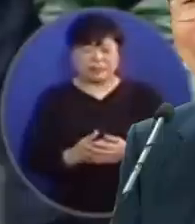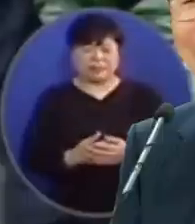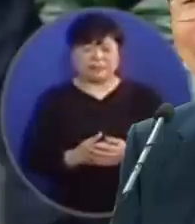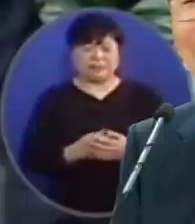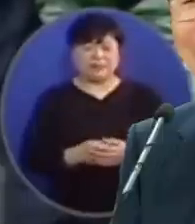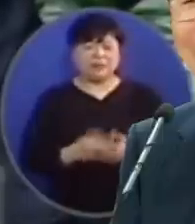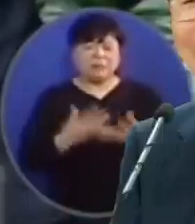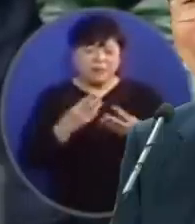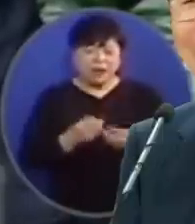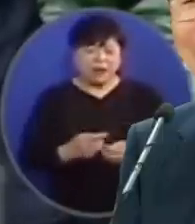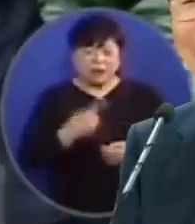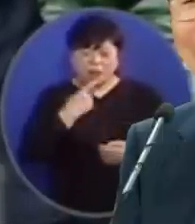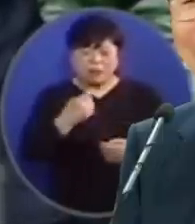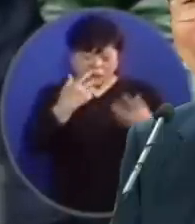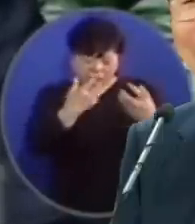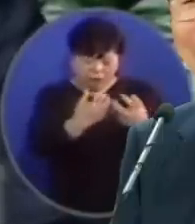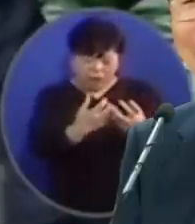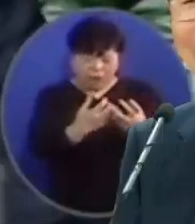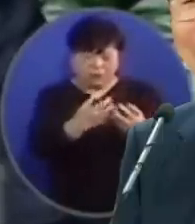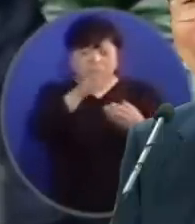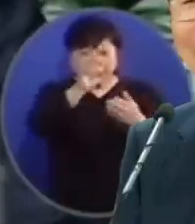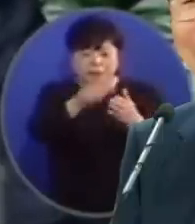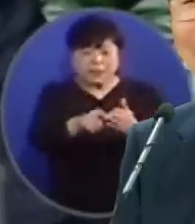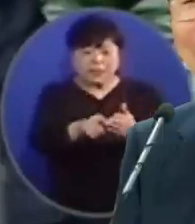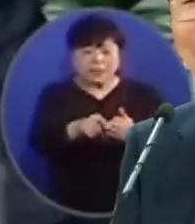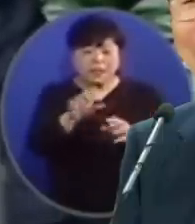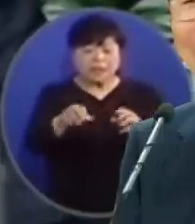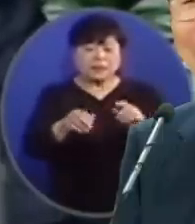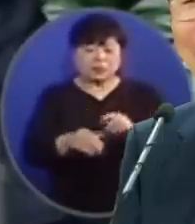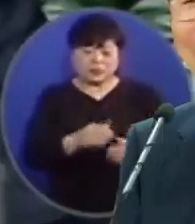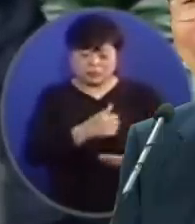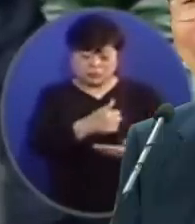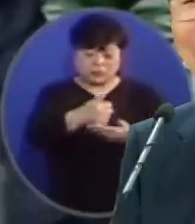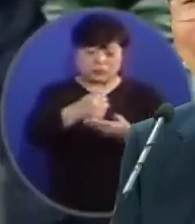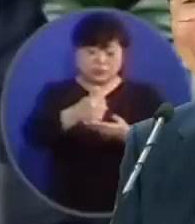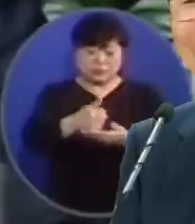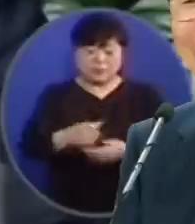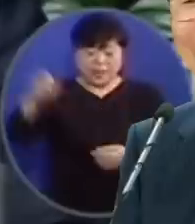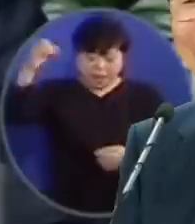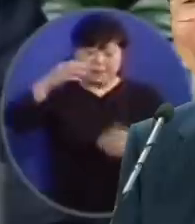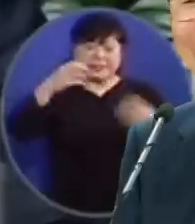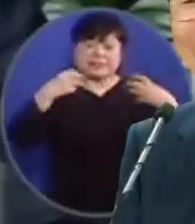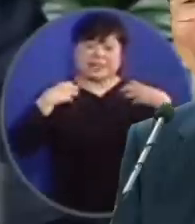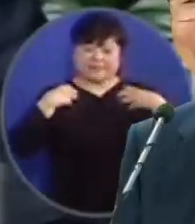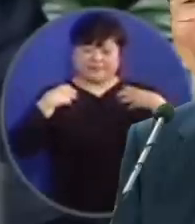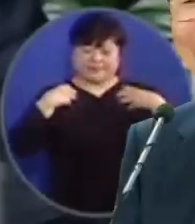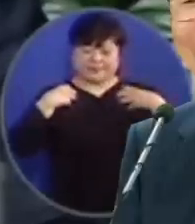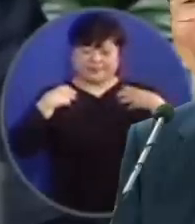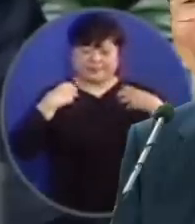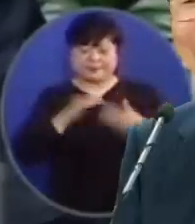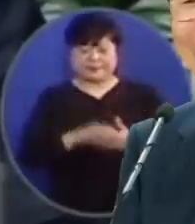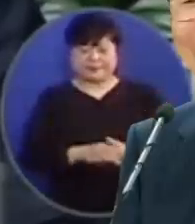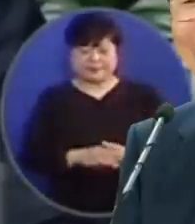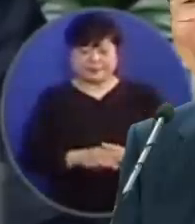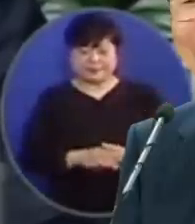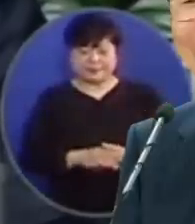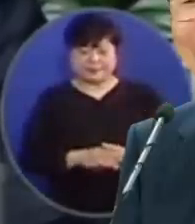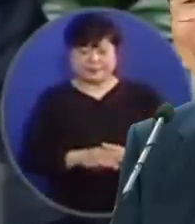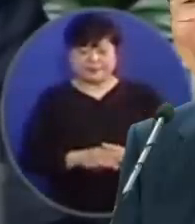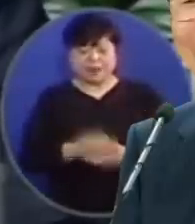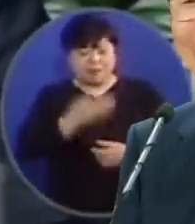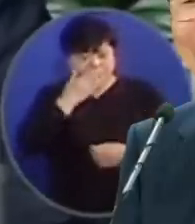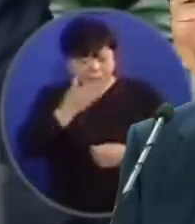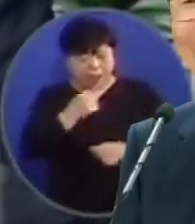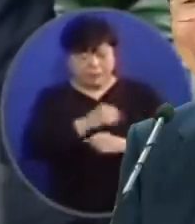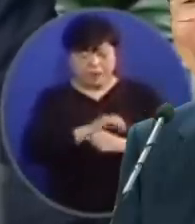많고 불안과 공포가 꽉 들어찬 곳에 여러분 가는 곳마다 여러분은 햇빛이 되어야 되는 것입니다. 여러분은 할 수